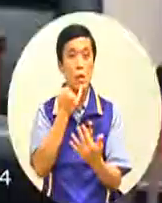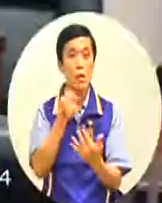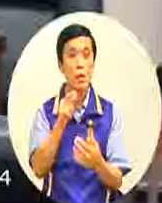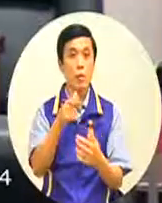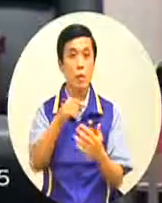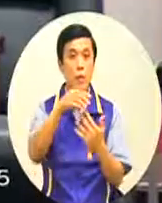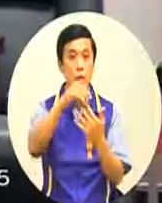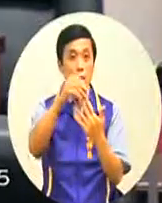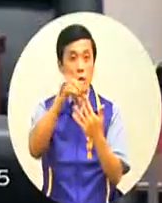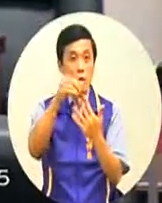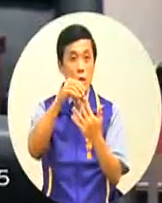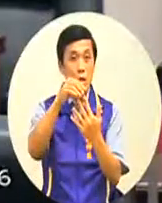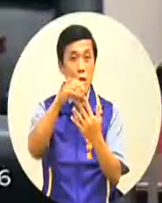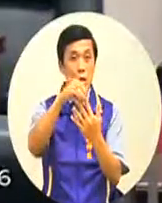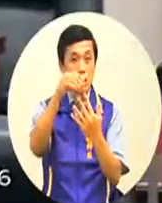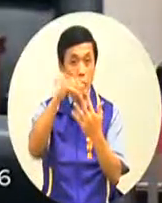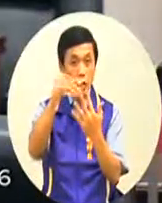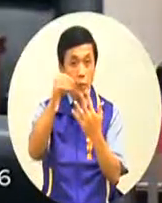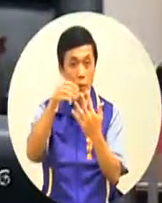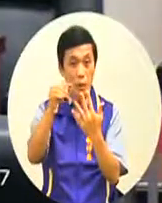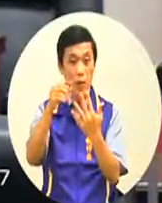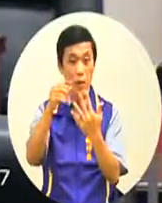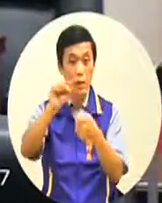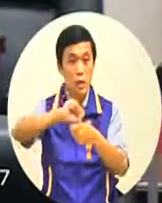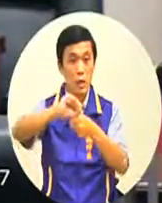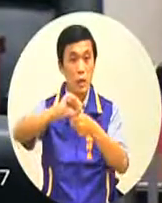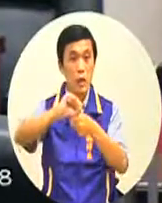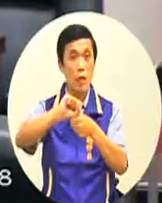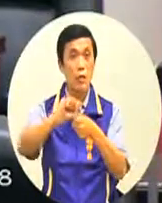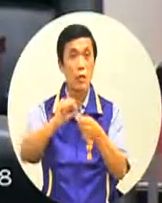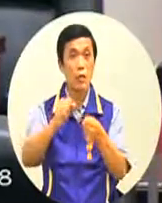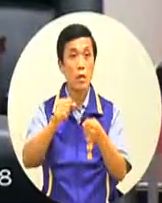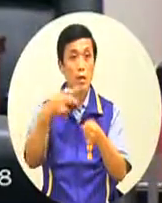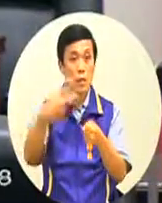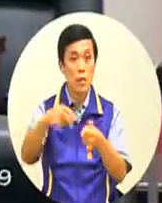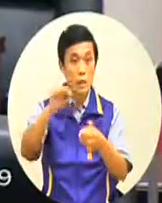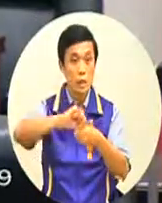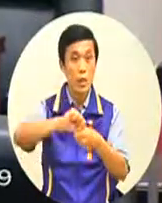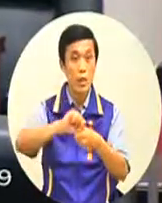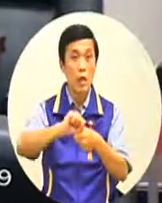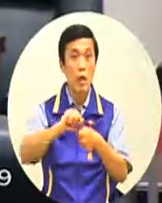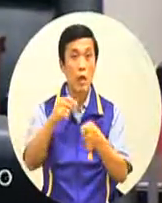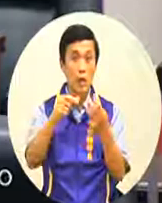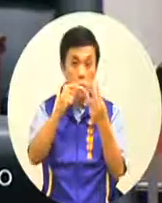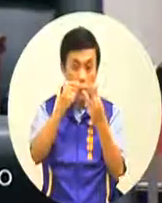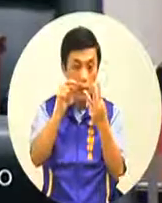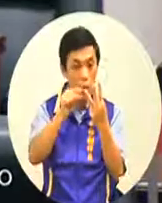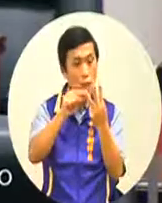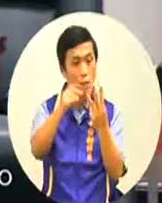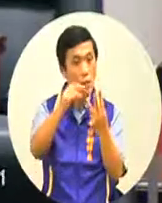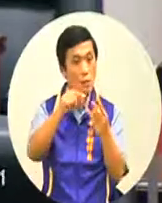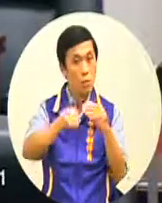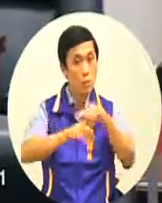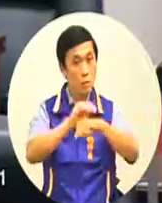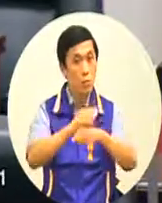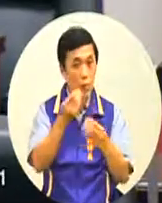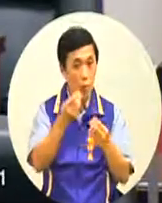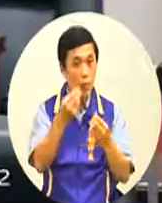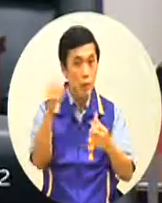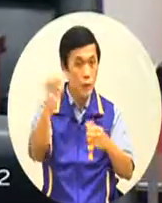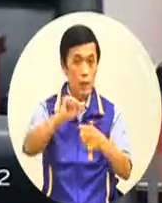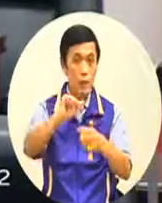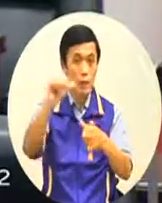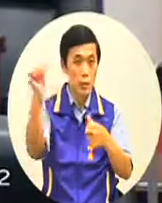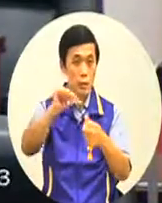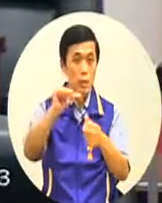一二 I N 里面还有什么没有做到的，还要划。第三个，哎，这个还没有做到了，还要划，这